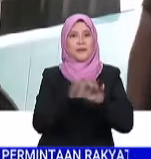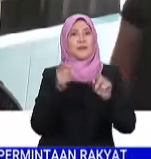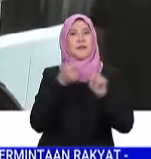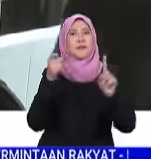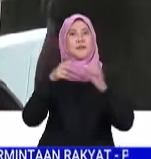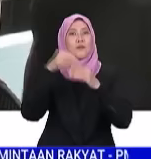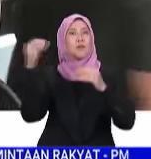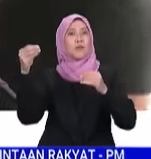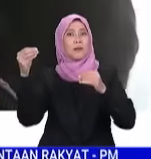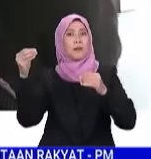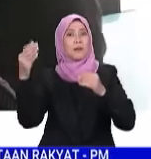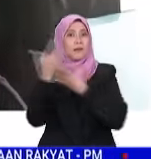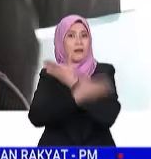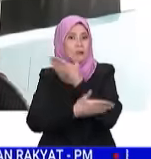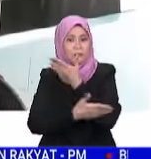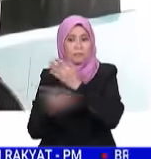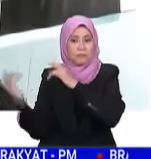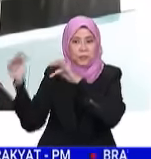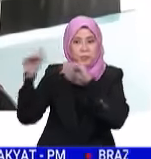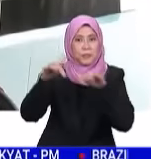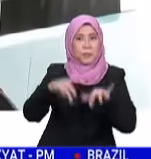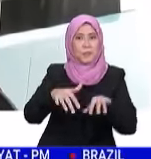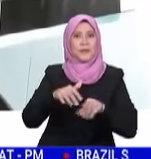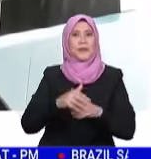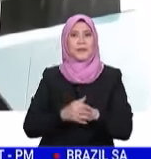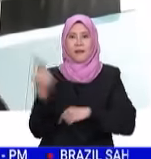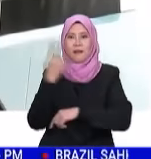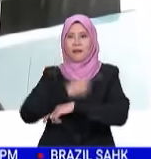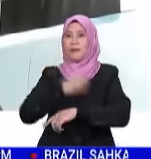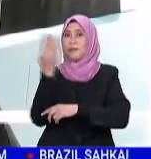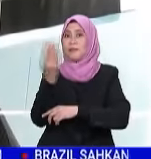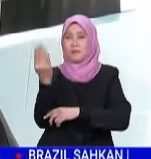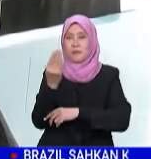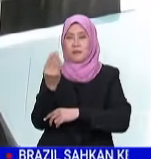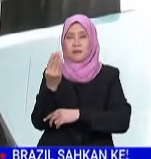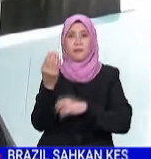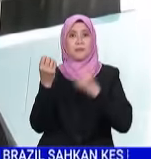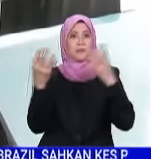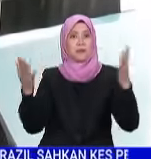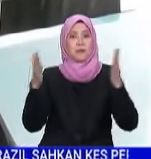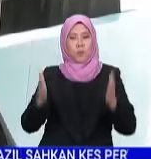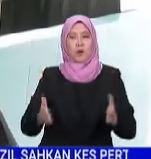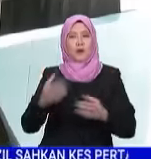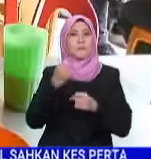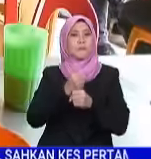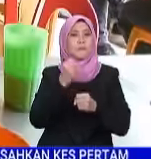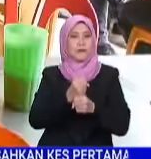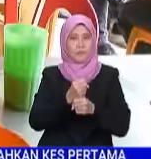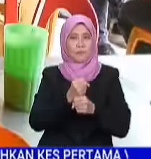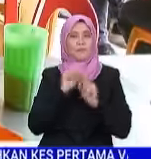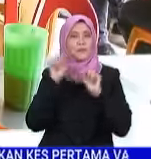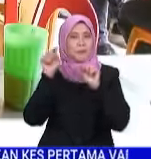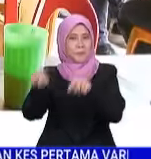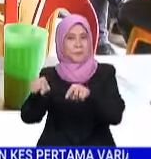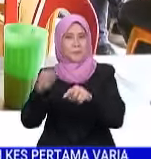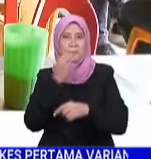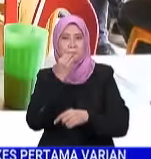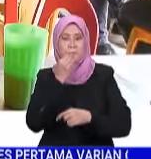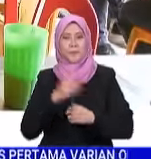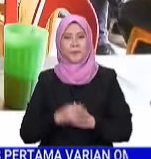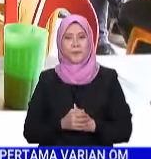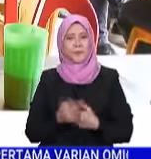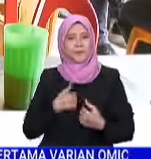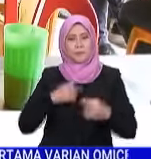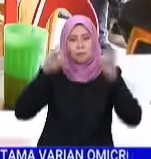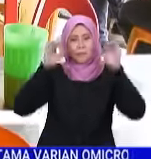luar negeri kan datang lepas tu kalau macam hari biasa ni banyakkan orang-orang ofis lah okey sekarang ni Saya nak Cuba